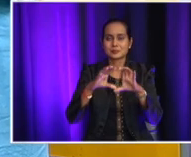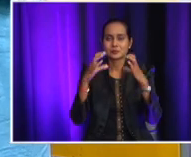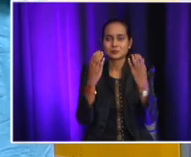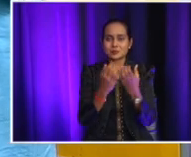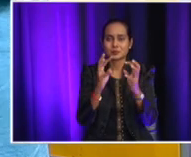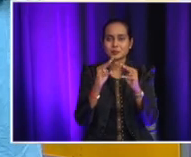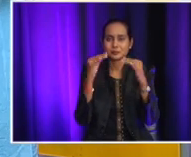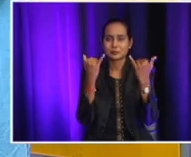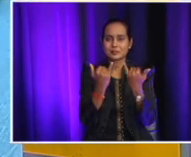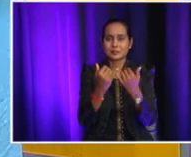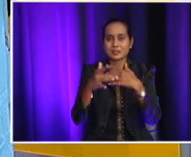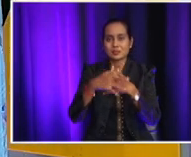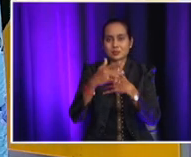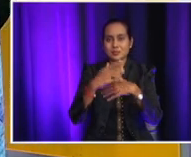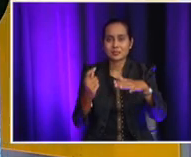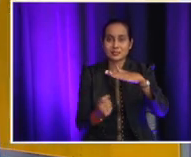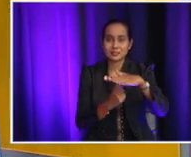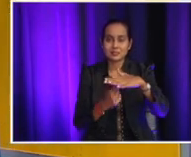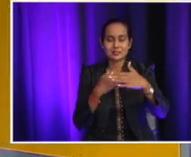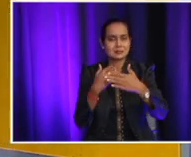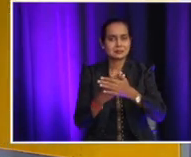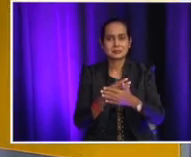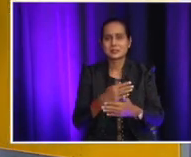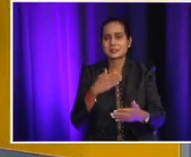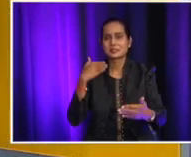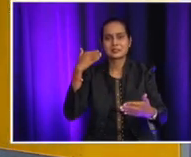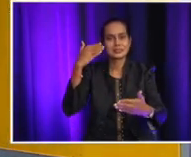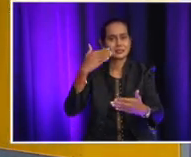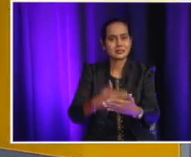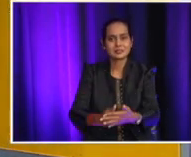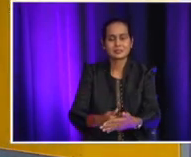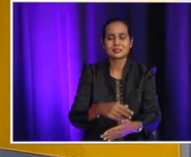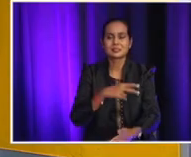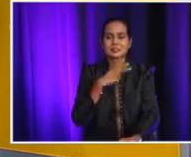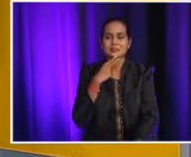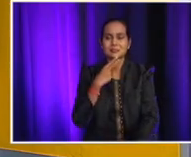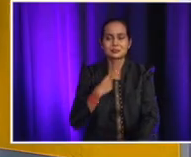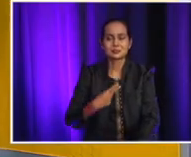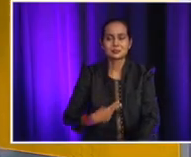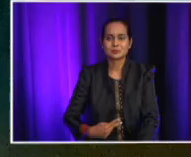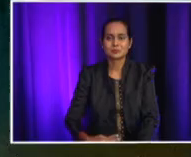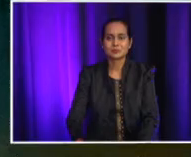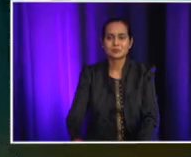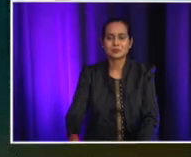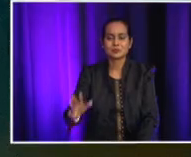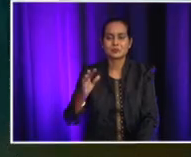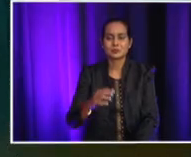Tadika sehingga lah sepanjang ya Sepanjang Kita bernafas di bumi ini